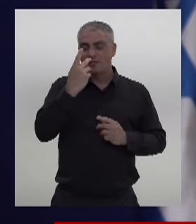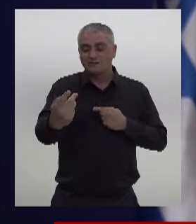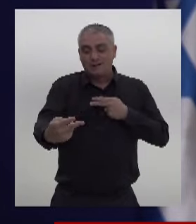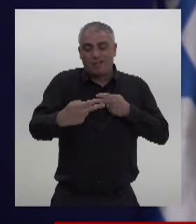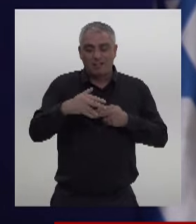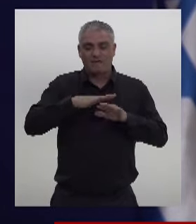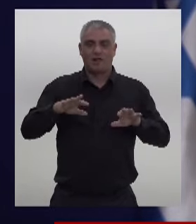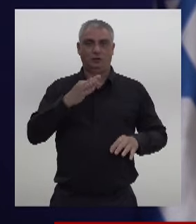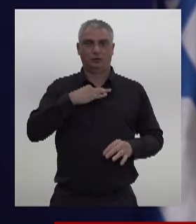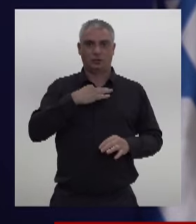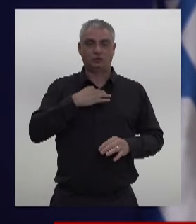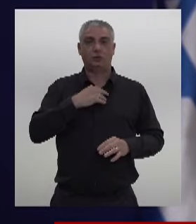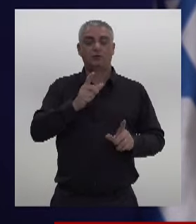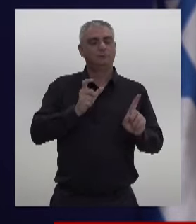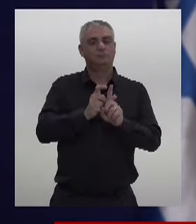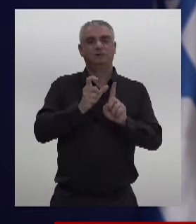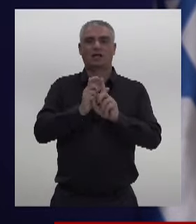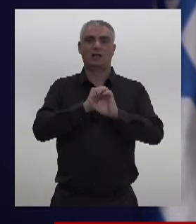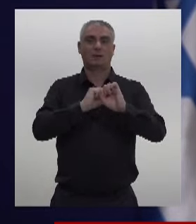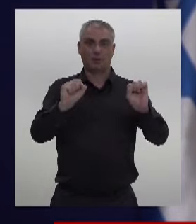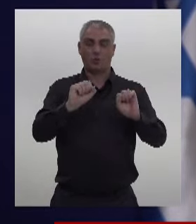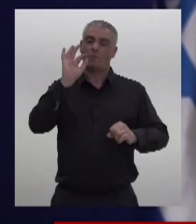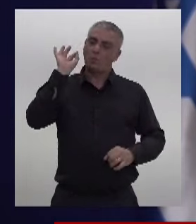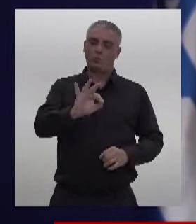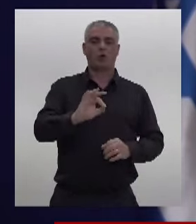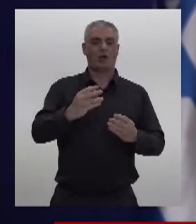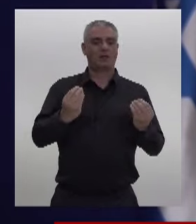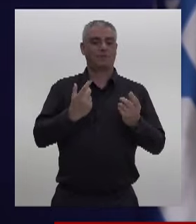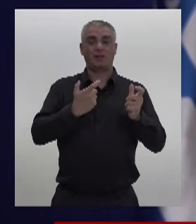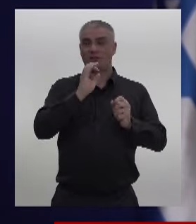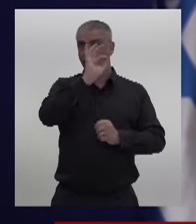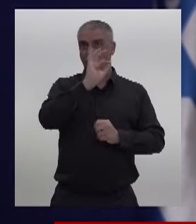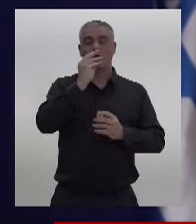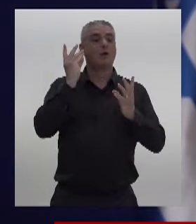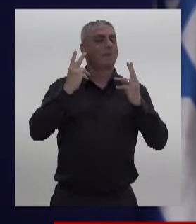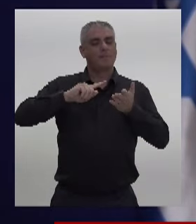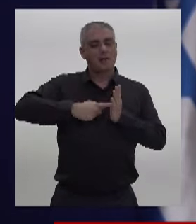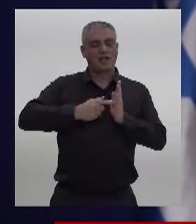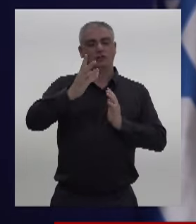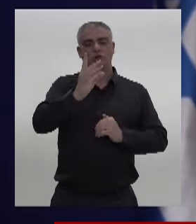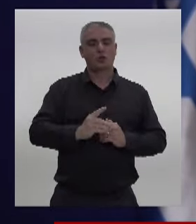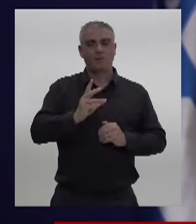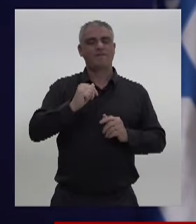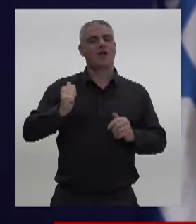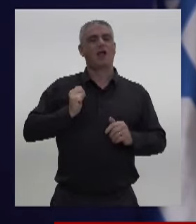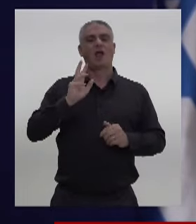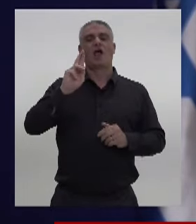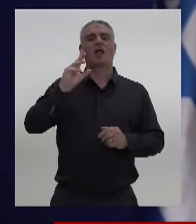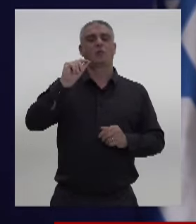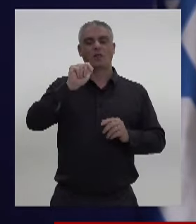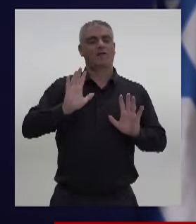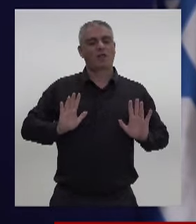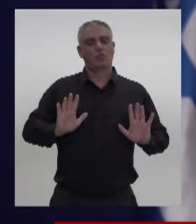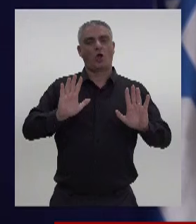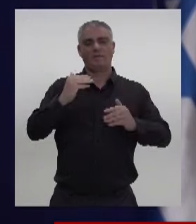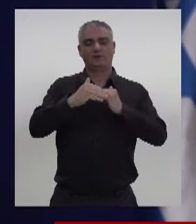לשטחנו מסכלת פיגועים פוגעת במערכים בדגש לדרום לבנון ולכוחות רדואן ודוחקת